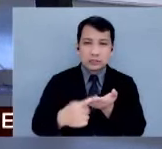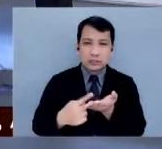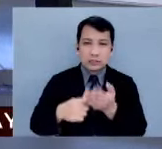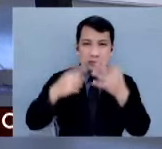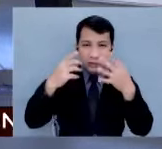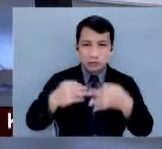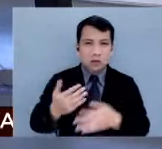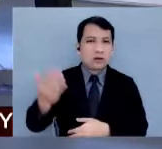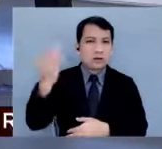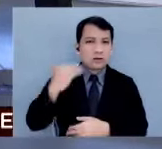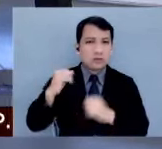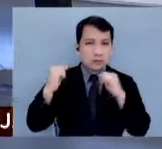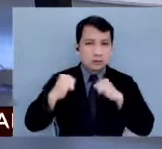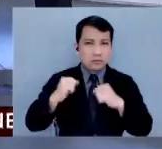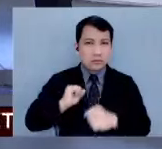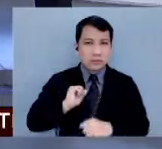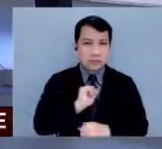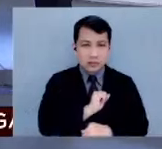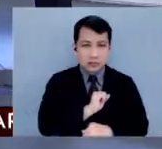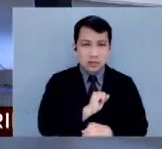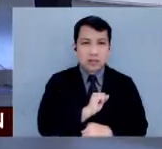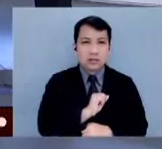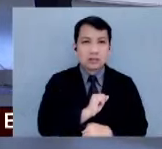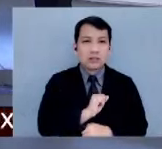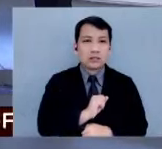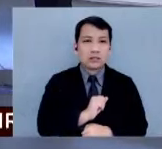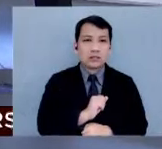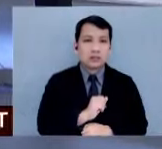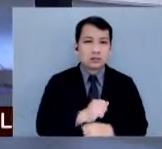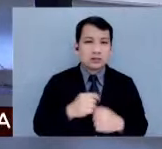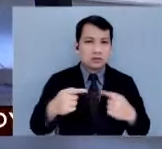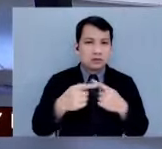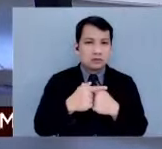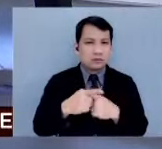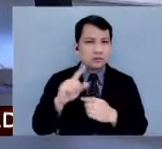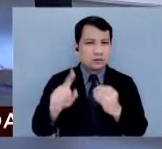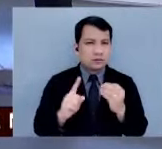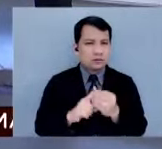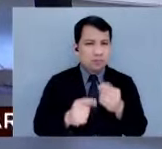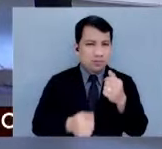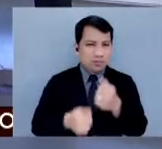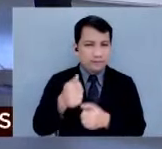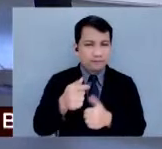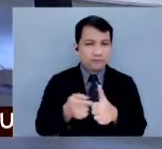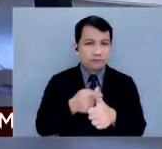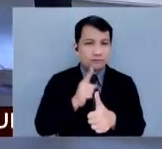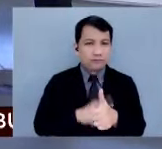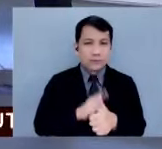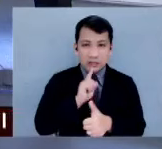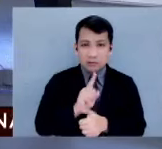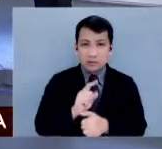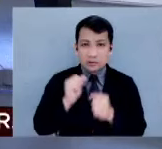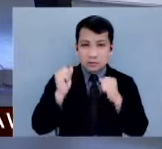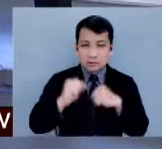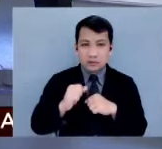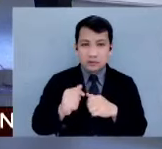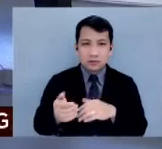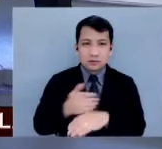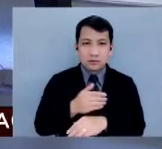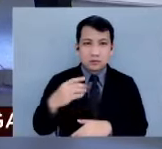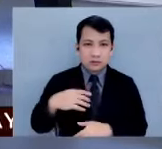sa Senado. Ito po ang mga mas kontrobersyal na issue. Sa kabila ng unang napagkasunduan, inunahan ng Kongreso ang